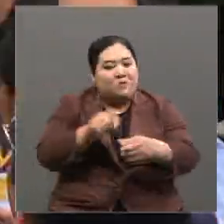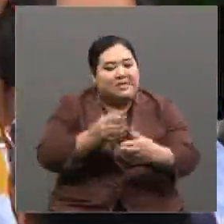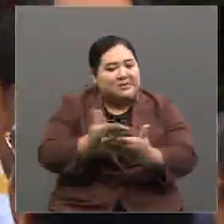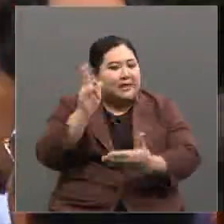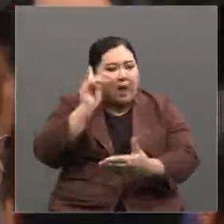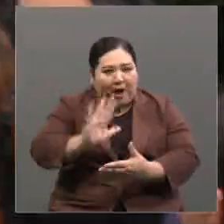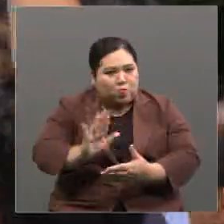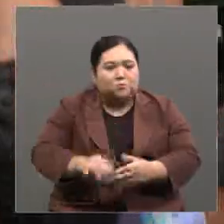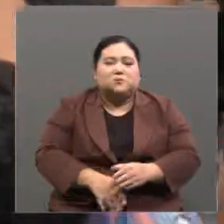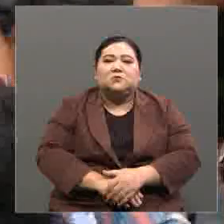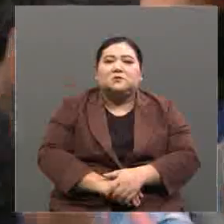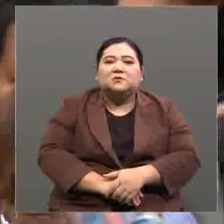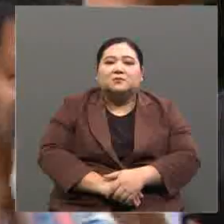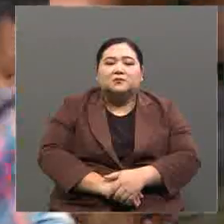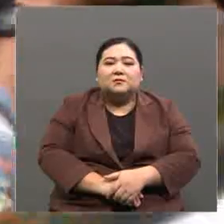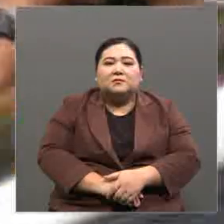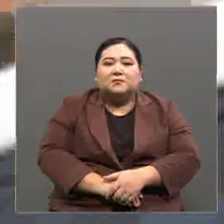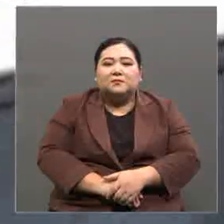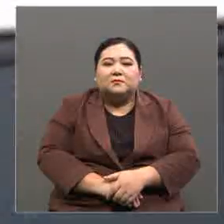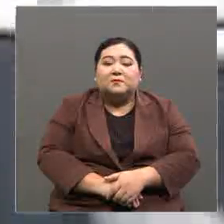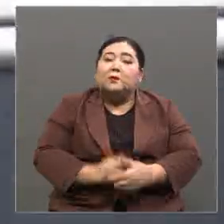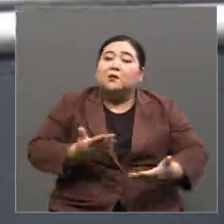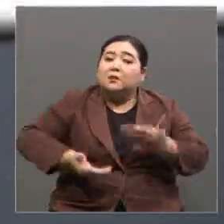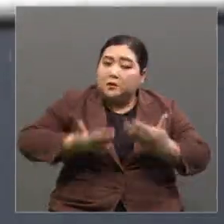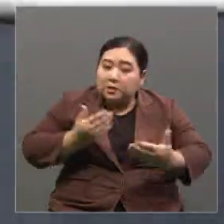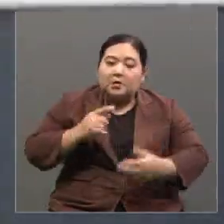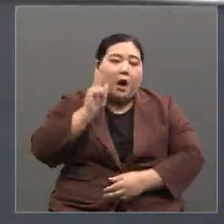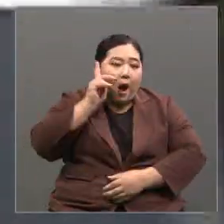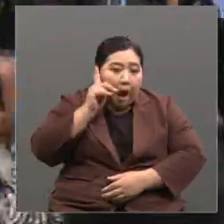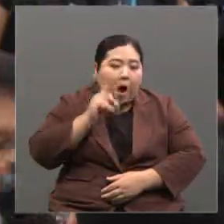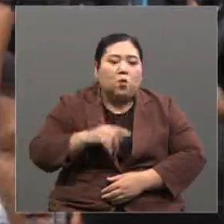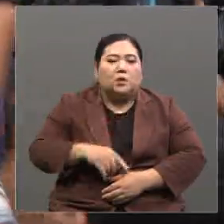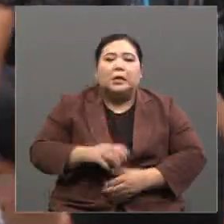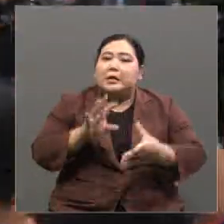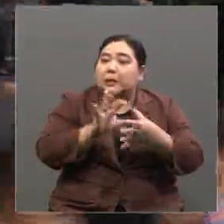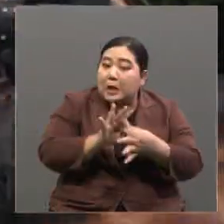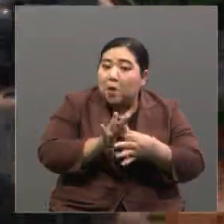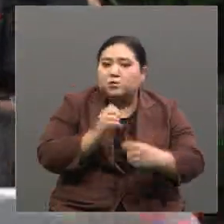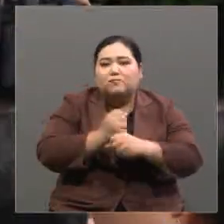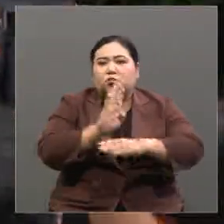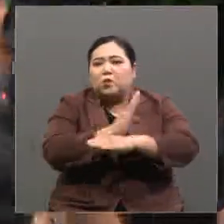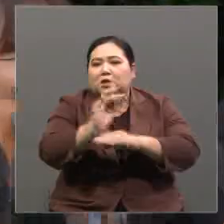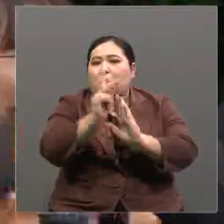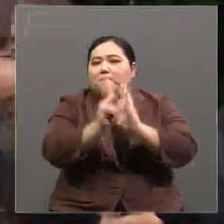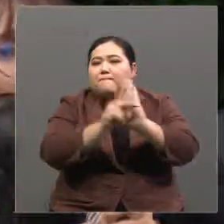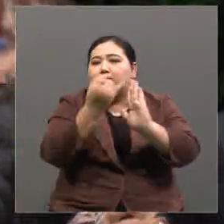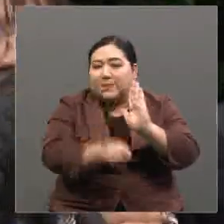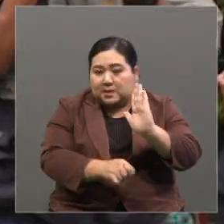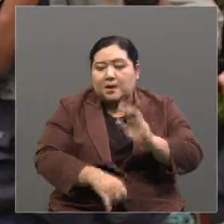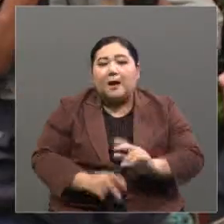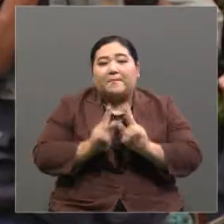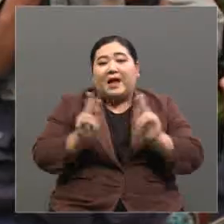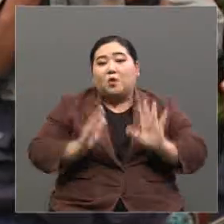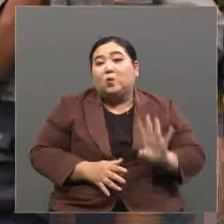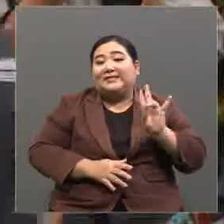ครับกรณีที่มีนักข่าวมีส่วนพัวพันหรือไปเกี่ยวข้องกับการรับเงินในธุรกิจที่ผิดกฎหมายคณะกรรมการที่ตั้งขึ้น